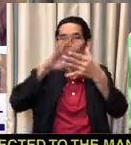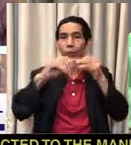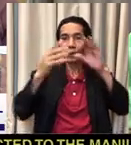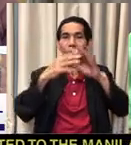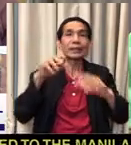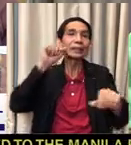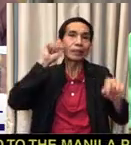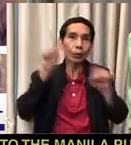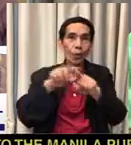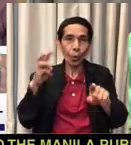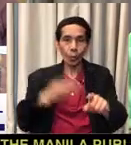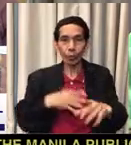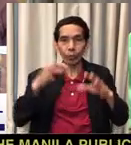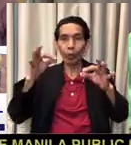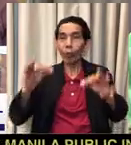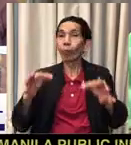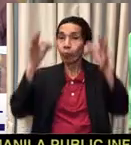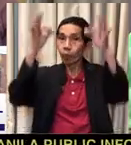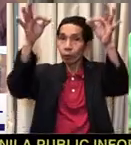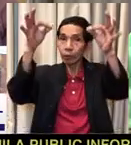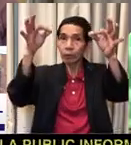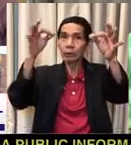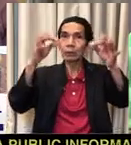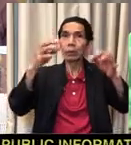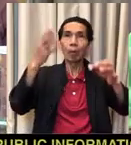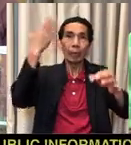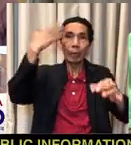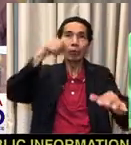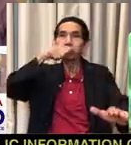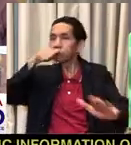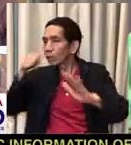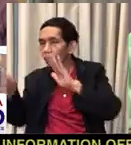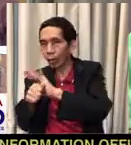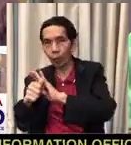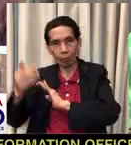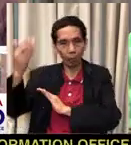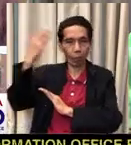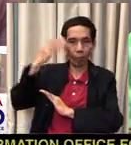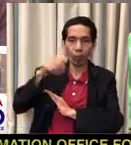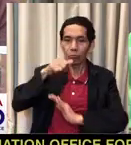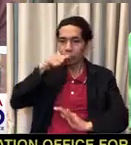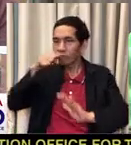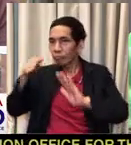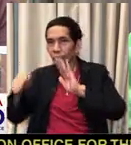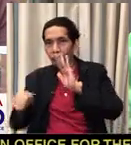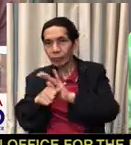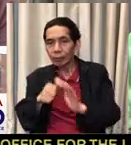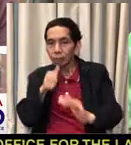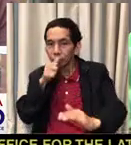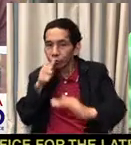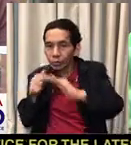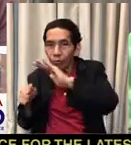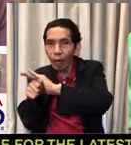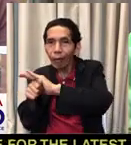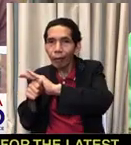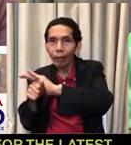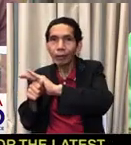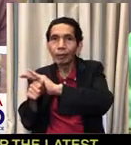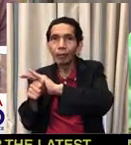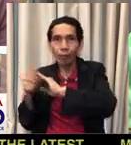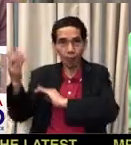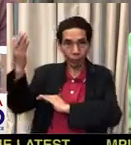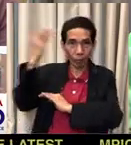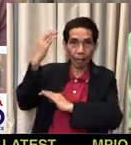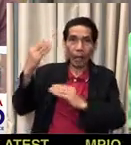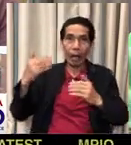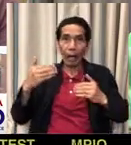ate. Kami nagpo-post kasi yan, itinatago yan. Savings. Secret yan. Oh,